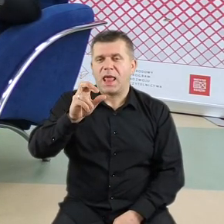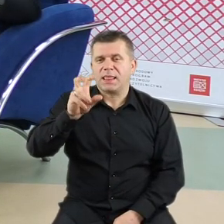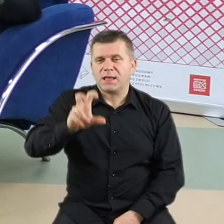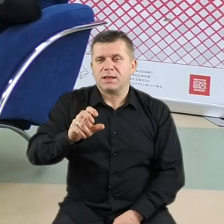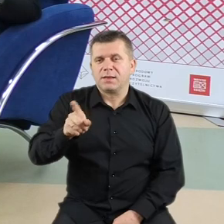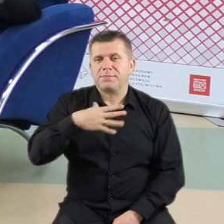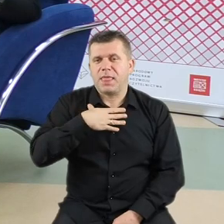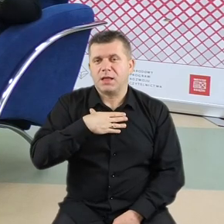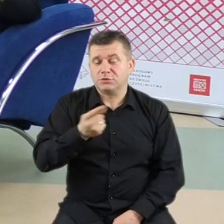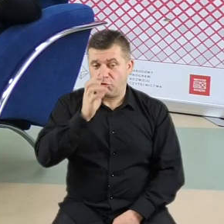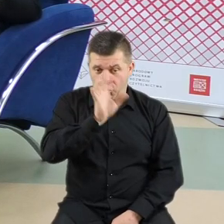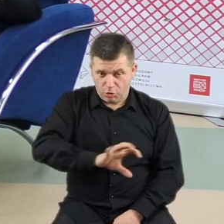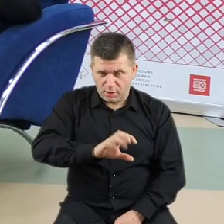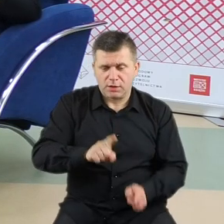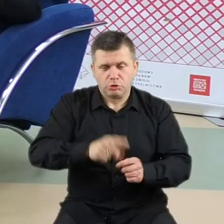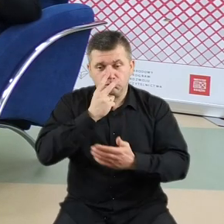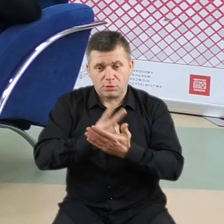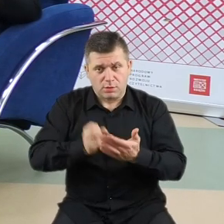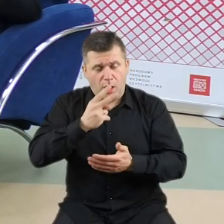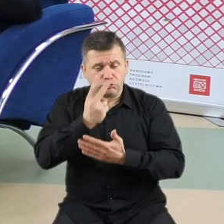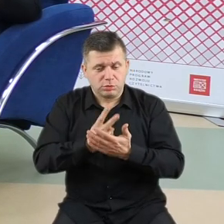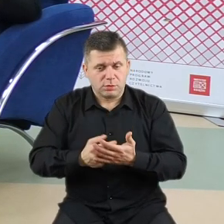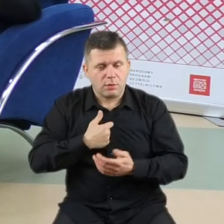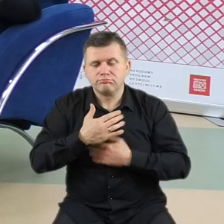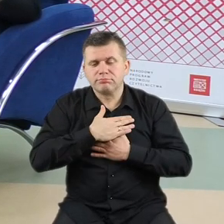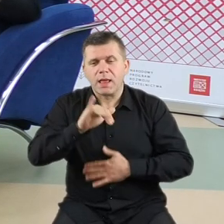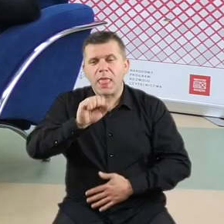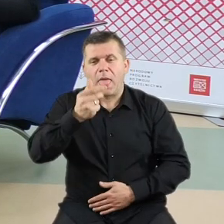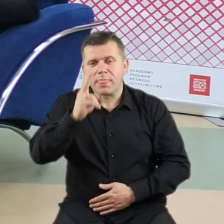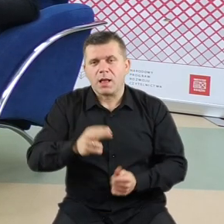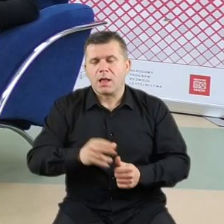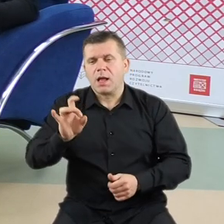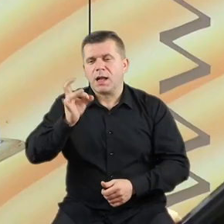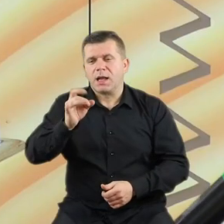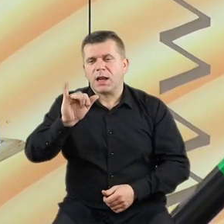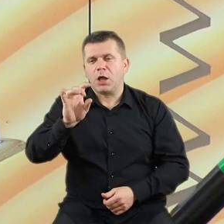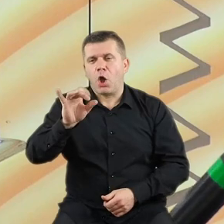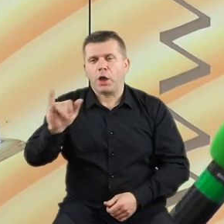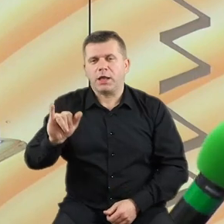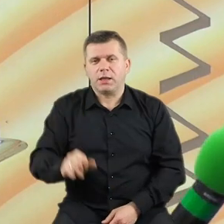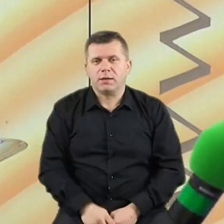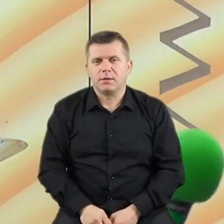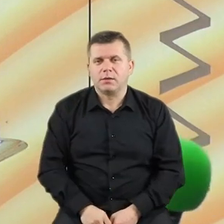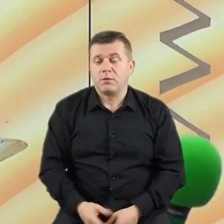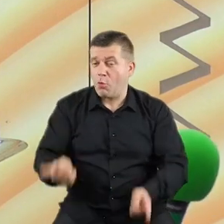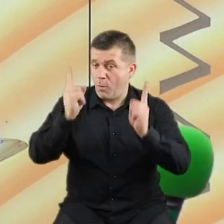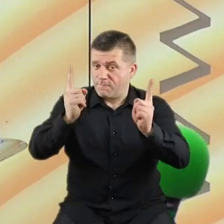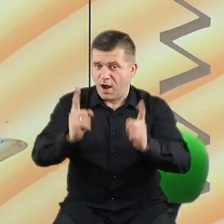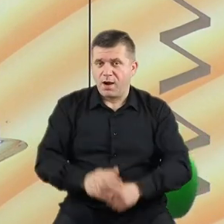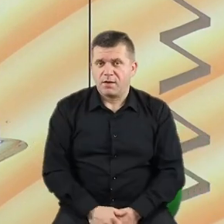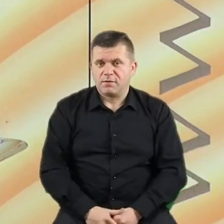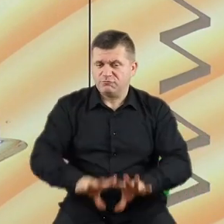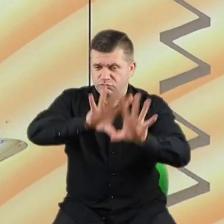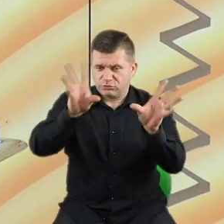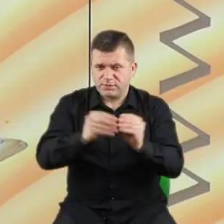To jak czytałaś, oglądałaś? Czytałaś? Nie czytałam. Żartuję. Czytałam, raz się kochałam w Janku, drugi raz w Grigoriju. Ja w Grigoriju. I uwaga,